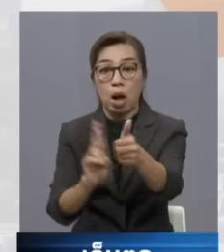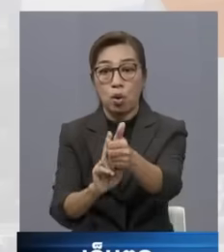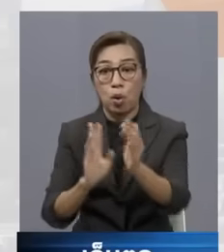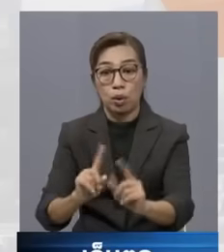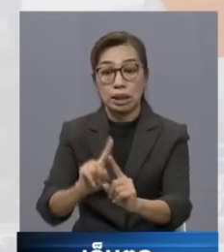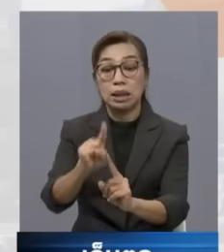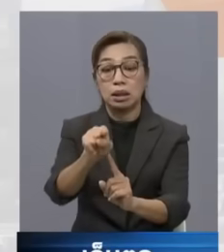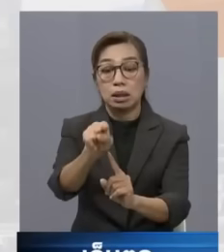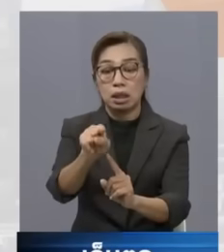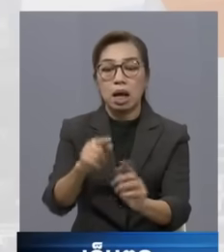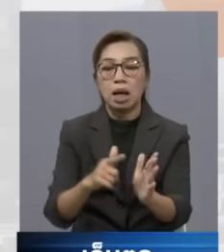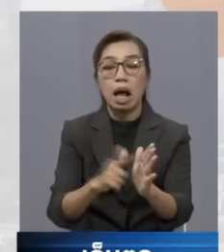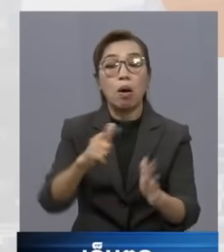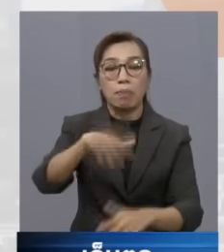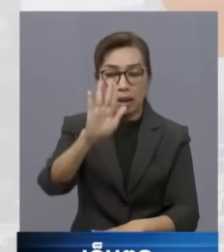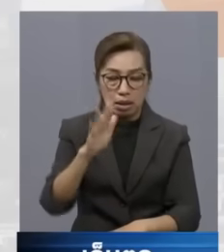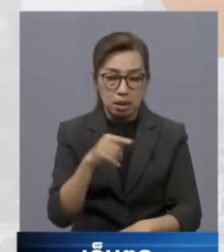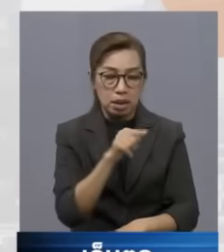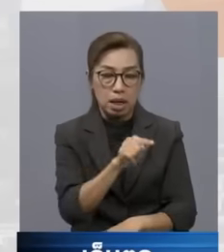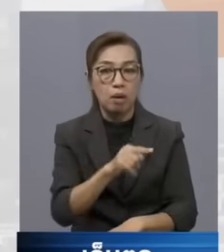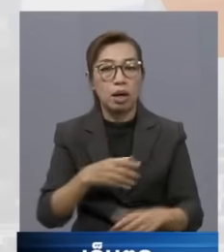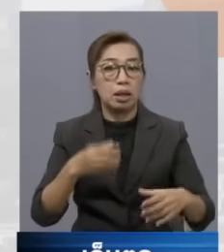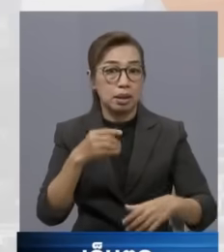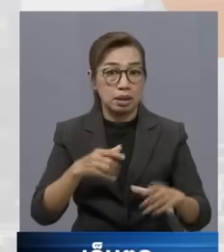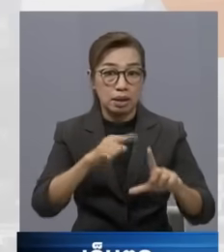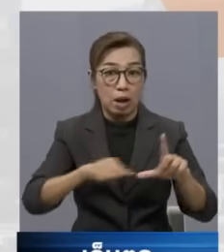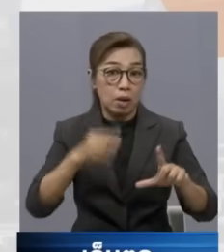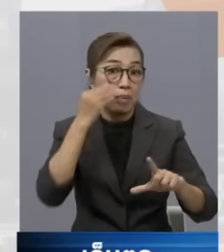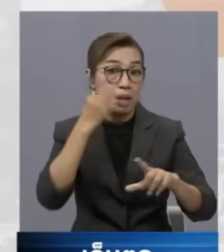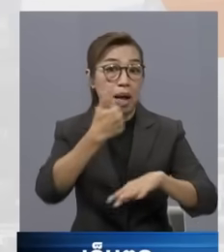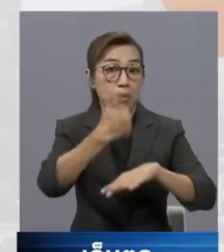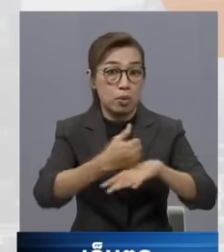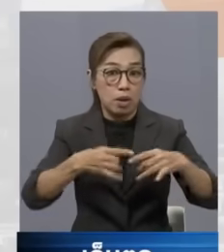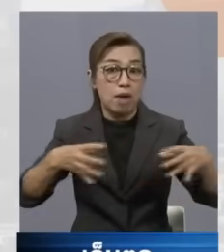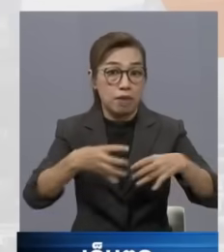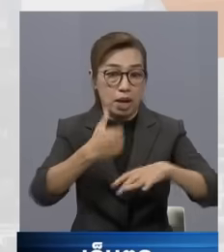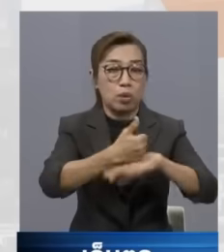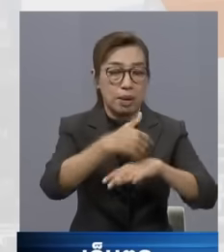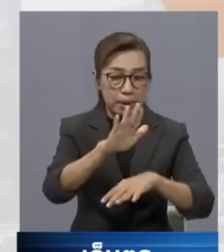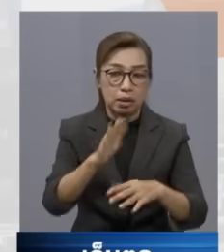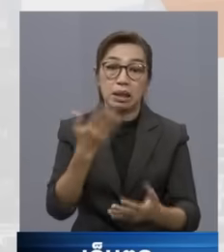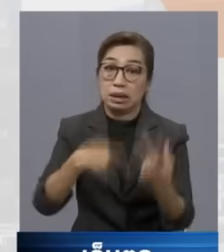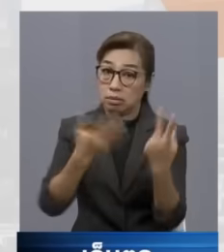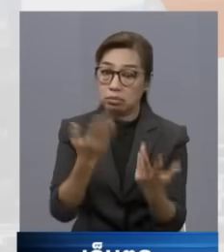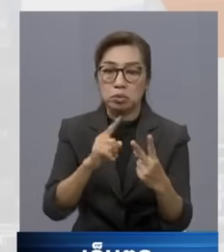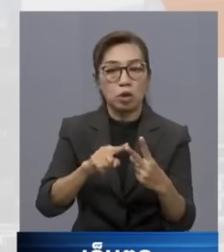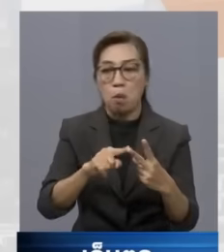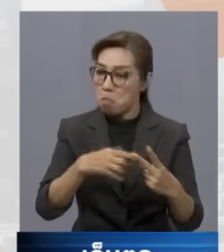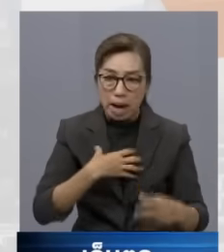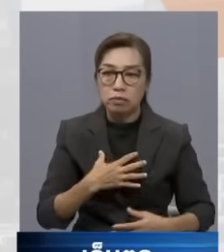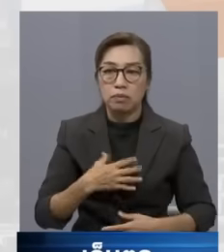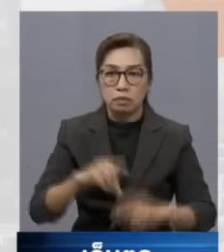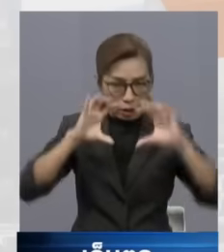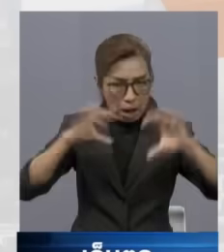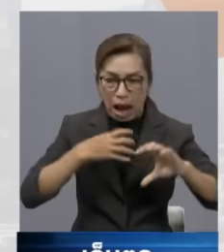แทนราษฎรคนที่ 1เพื่อให้คุณพี่ทาเป็นผู้นำฝ่ายค้านตามรัฐธรรมนูญกับอีกทางนึงก็คือไม่ยอมถอนตัวครับยื้อแบบเนี้ยอืม